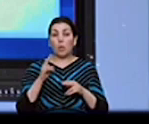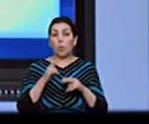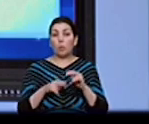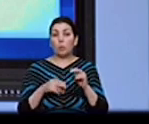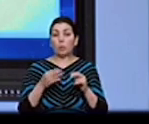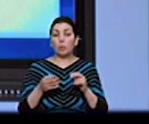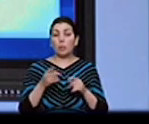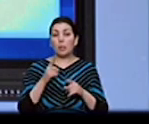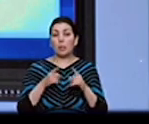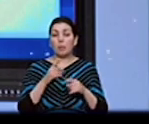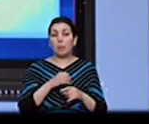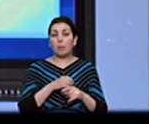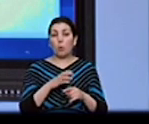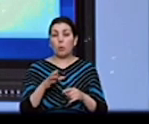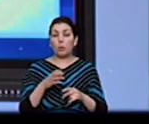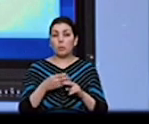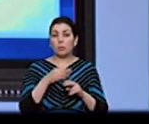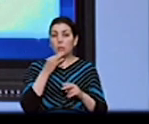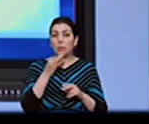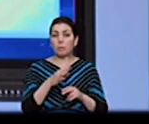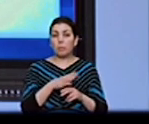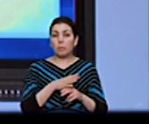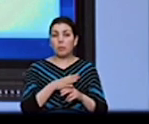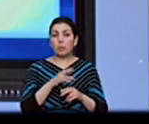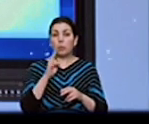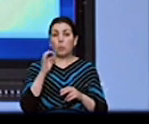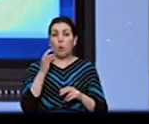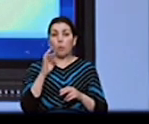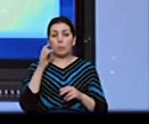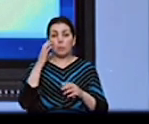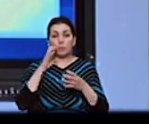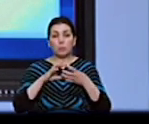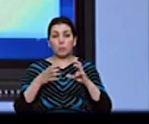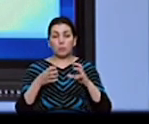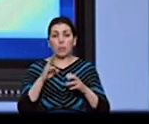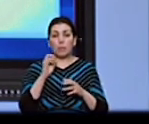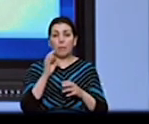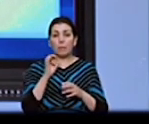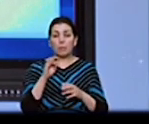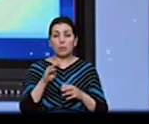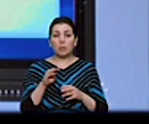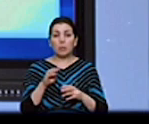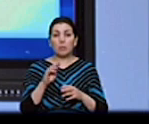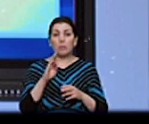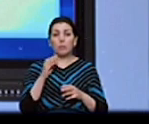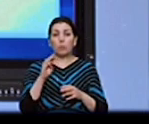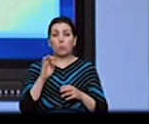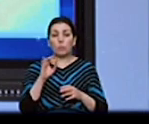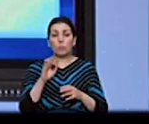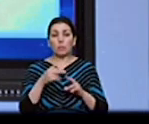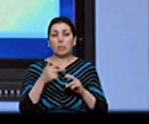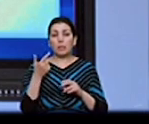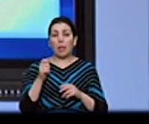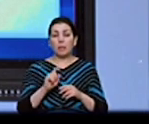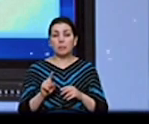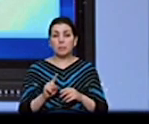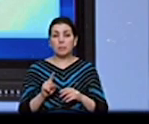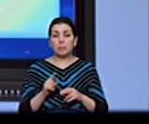Tugaydigan tabiiy boyliklar, aytib o'tganimizdek, ko'mir, neft, torf va gaz